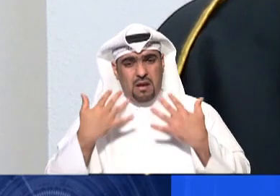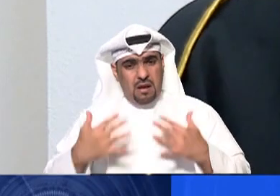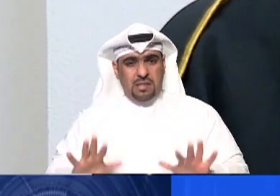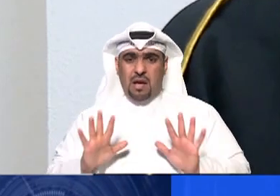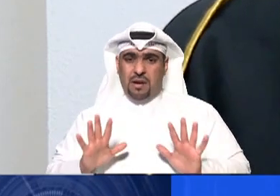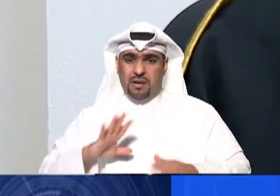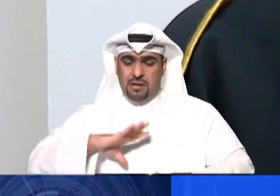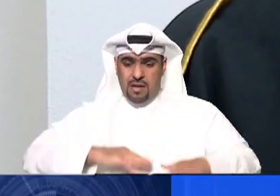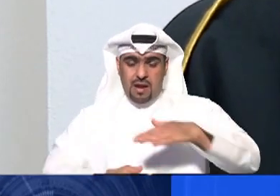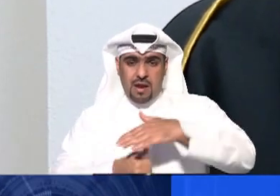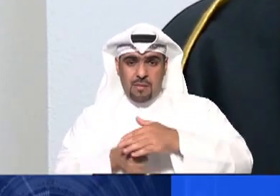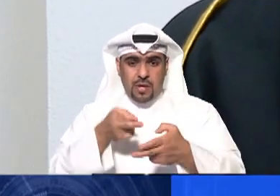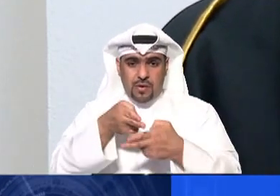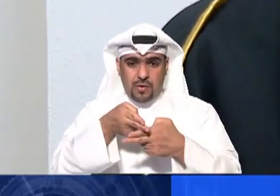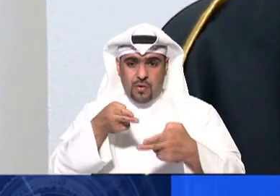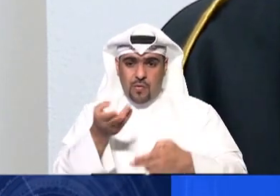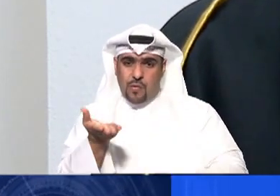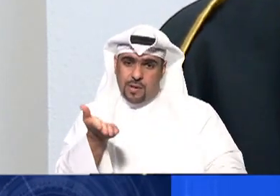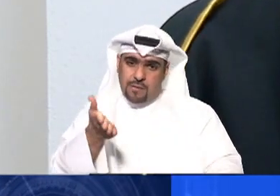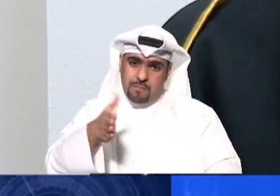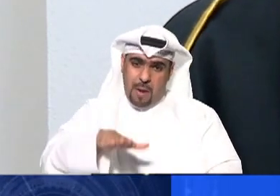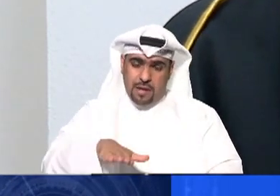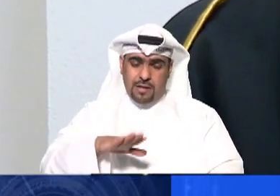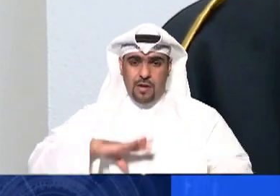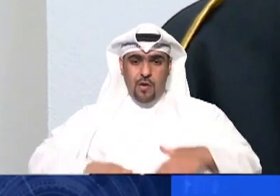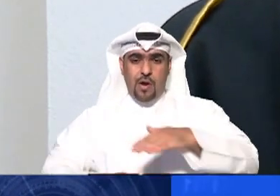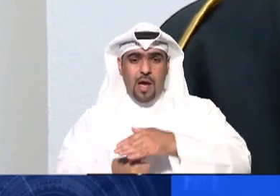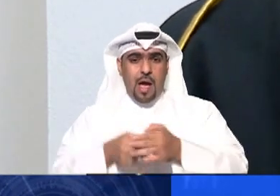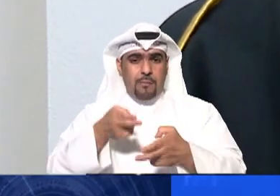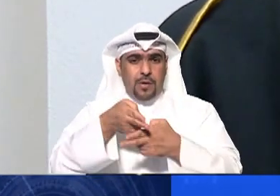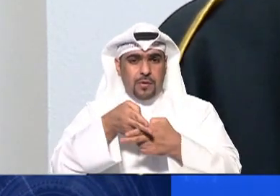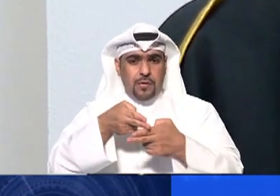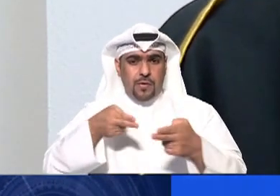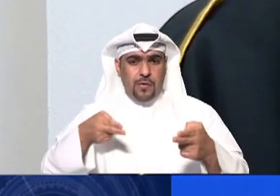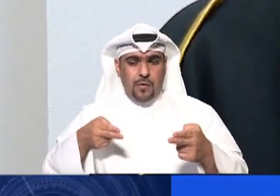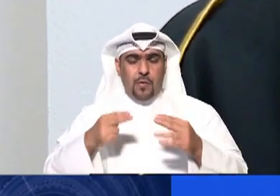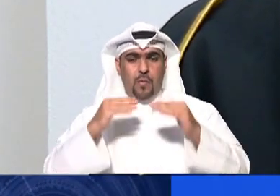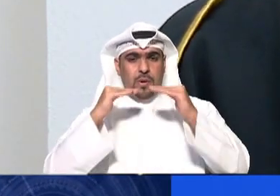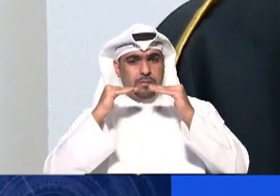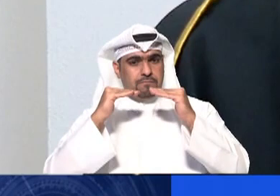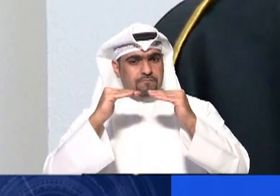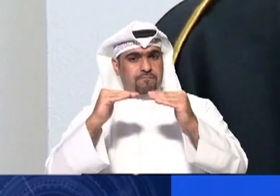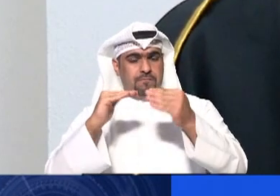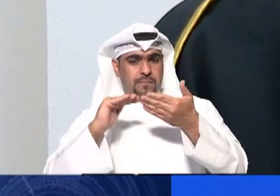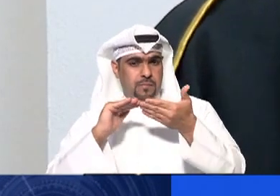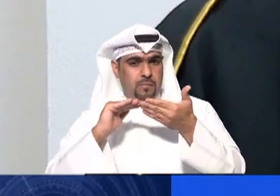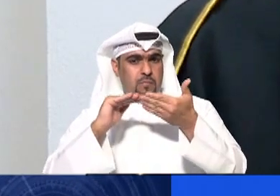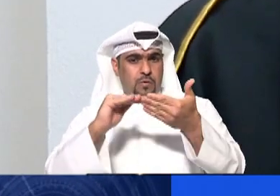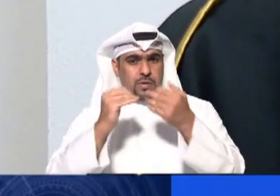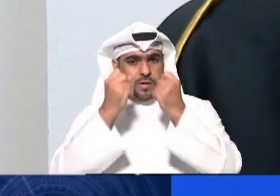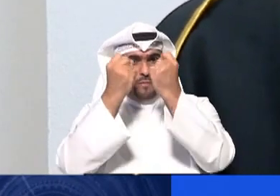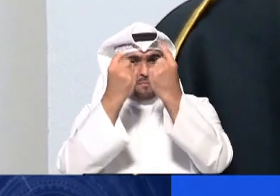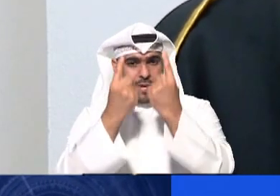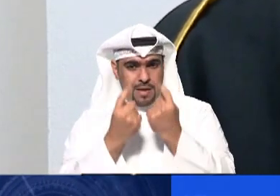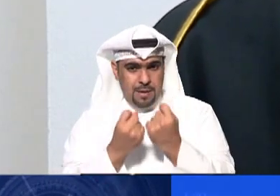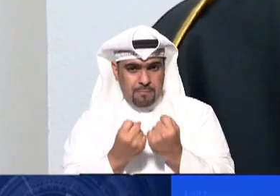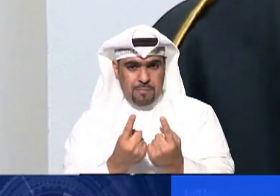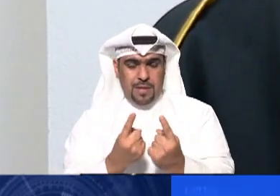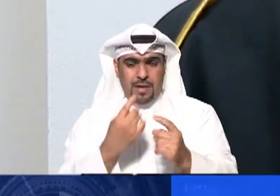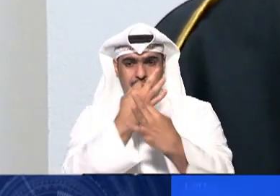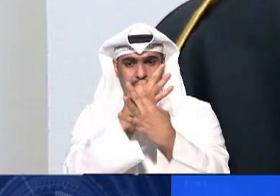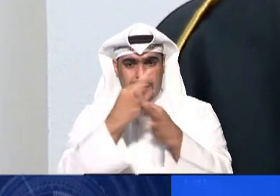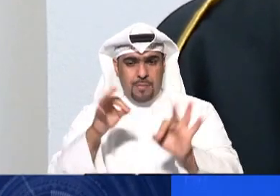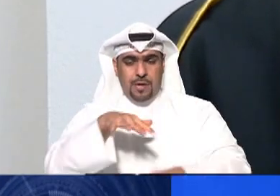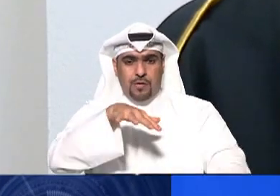وقائد العمل الإنساني وصوت الاعتدال وصوت الحكمة وصوت التوازن